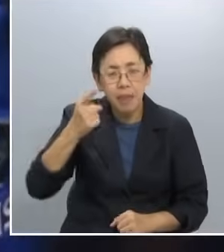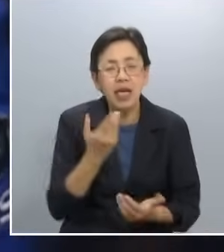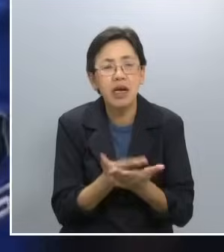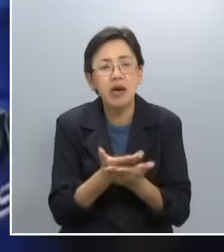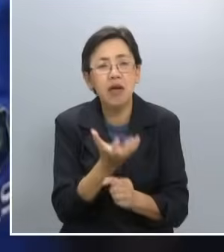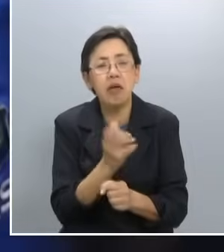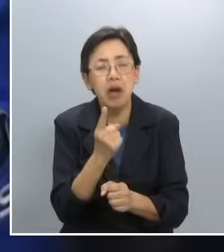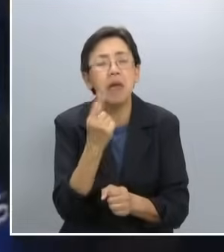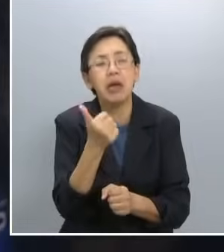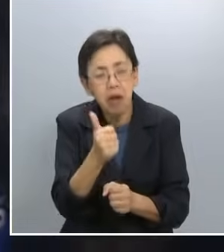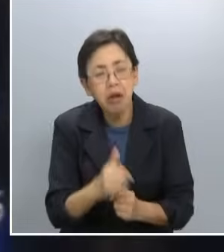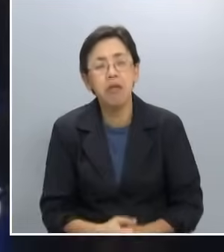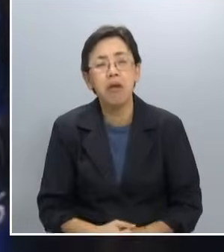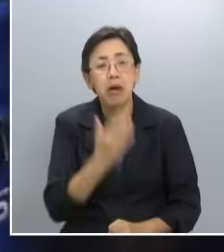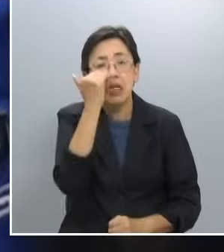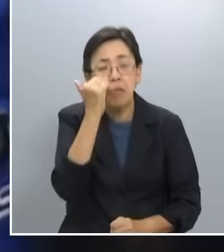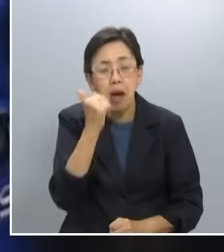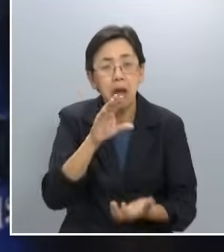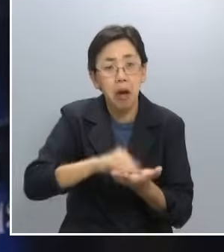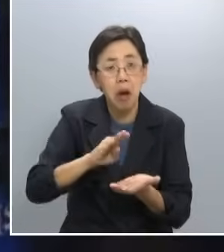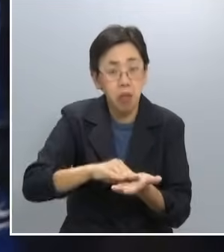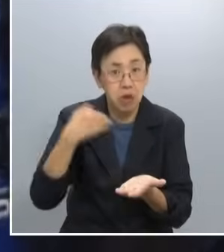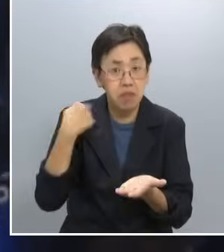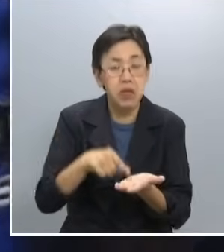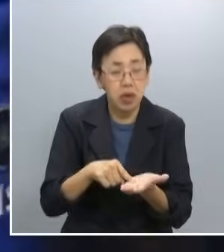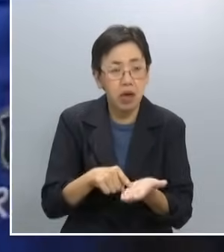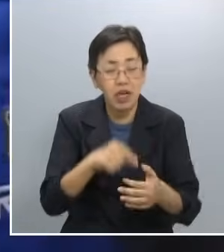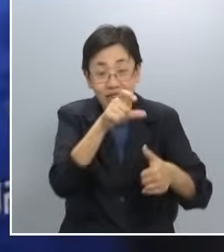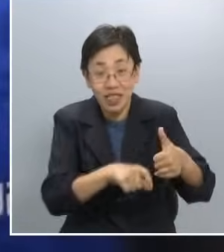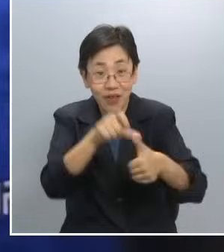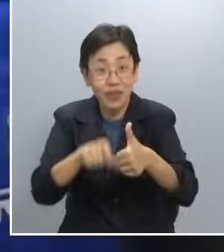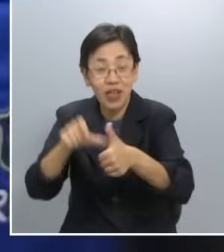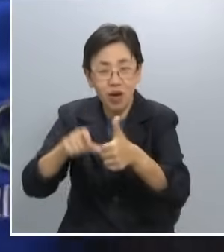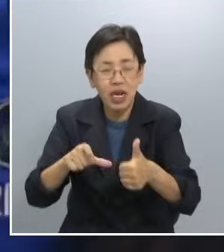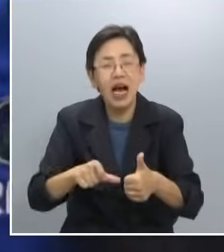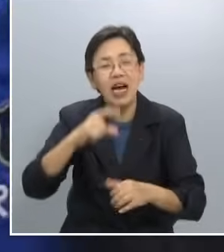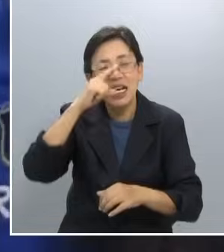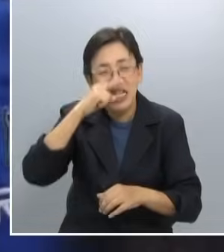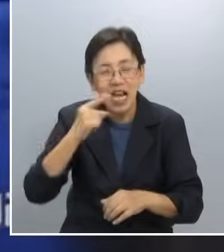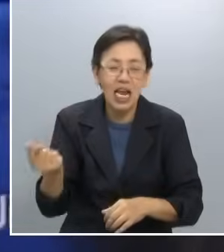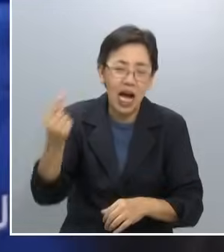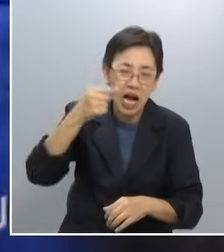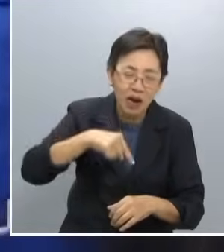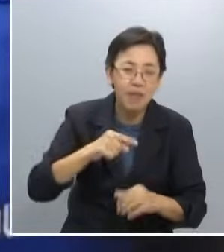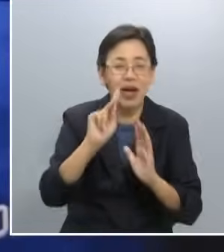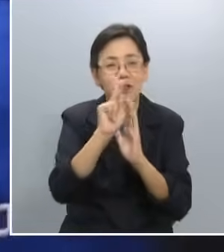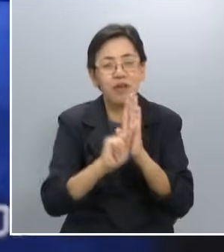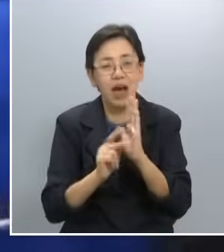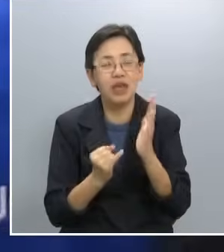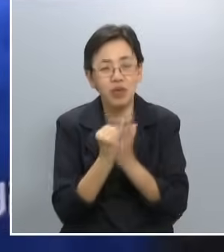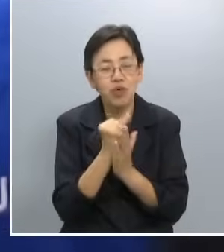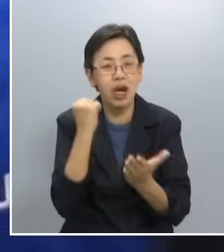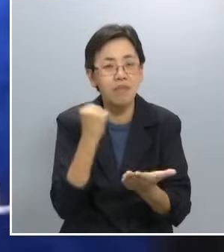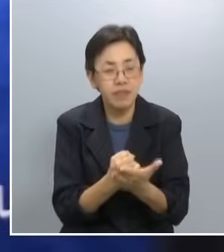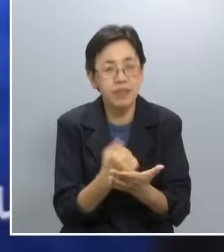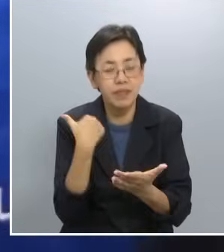เลยเมื่อไหร่ก็ได้อยู่แล้วเพราะว่าจากข้อมูลน่ะค่ะแต่ละรายนี่คือเข้าออกไทยถูกต้องตามกฎหมายนะคะแล้วก็มีตาประทับผ่าน